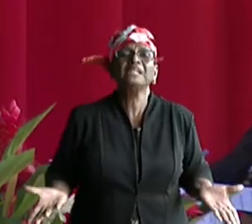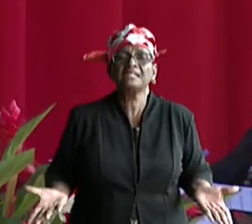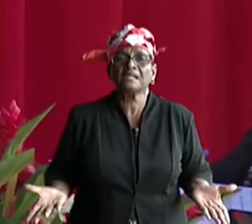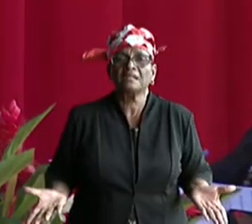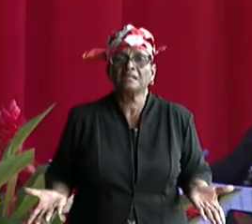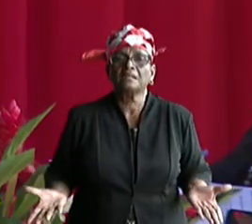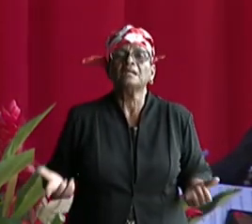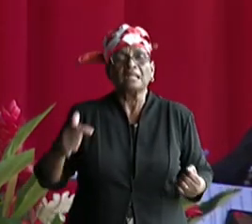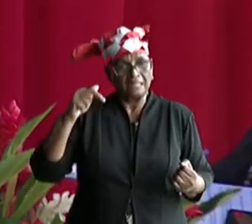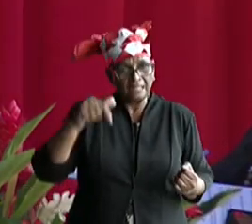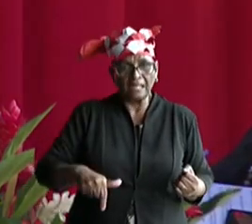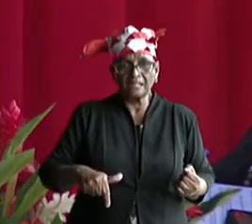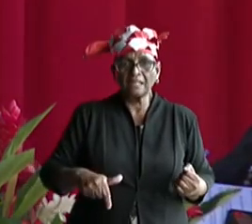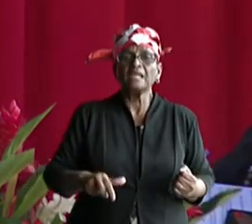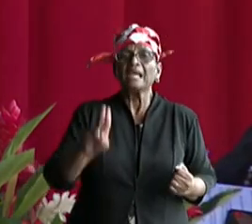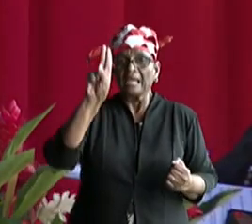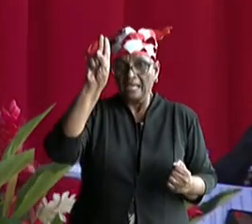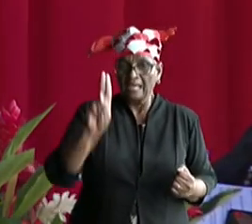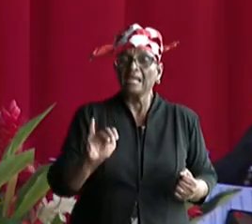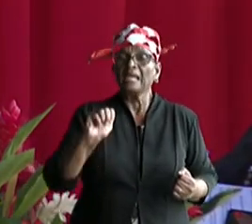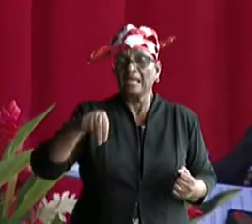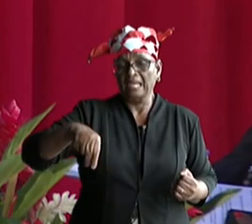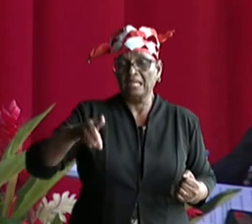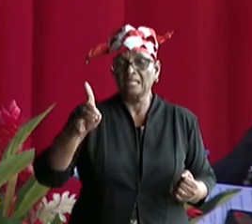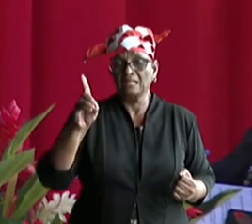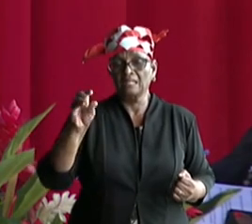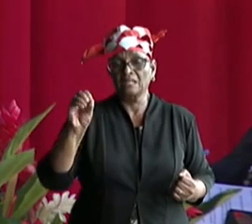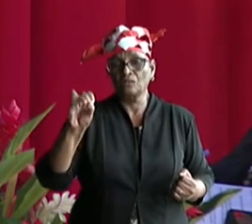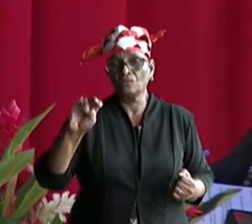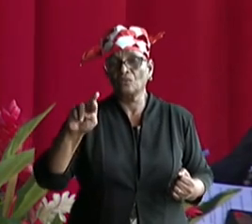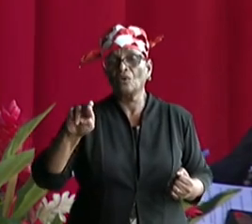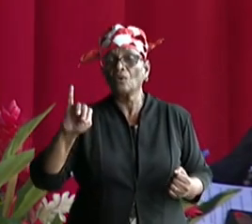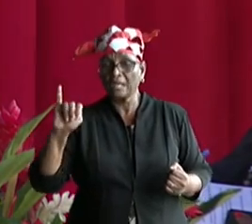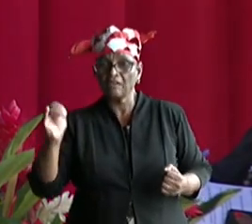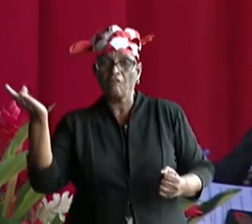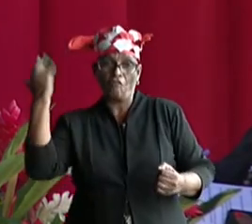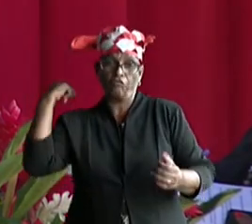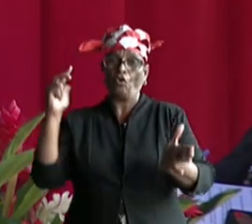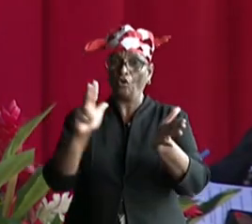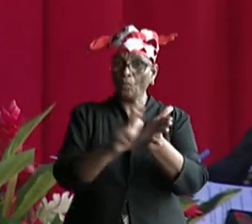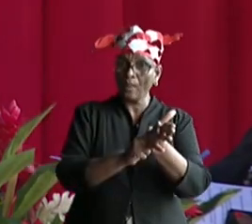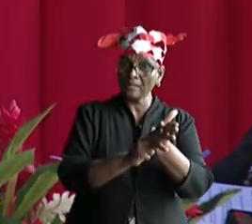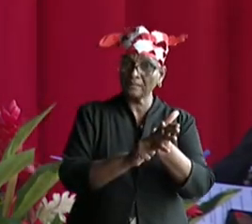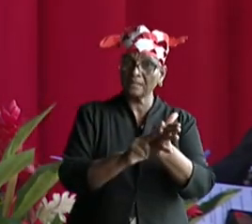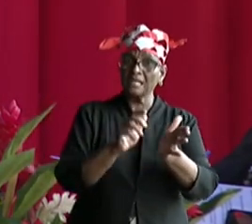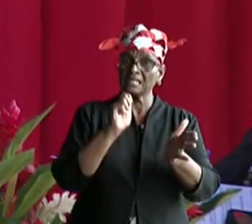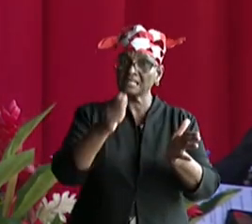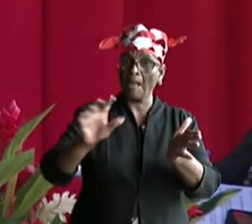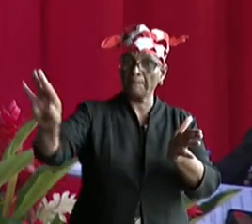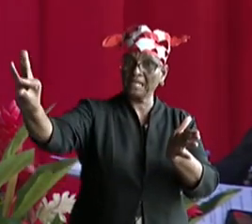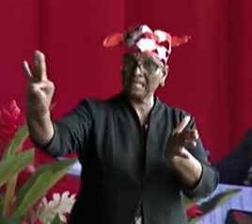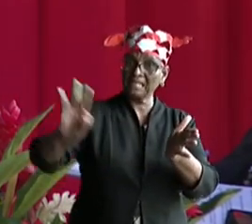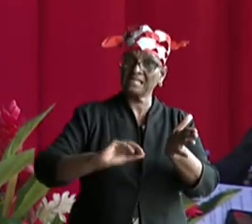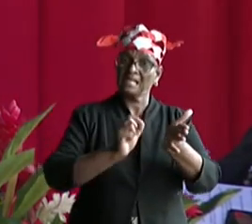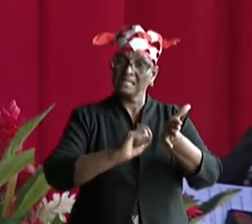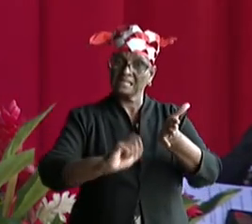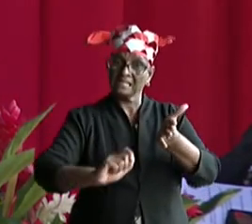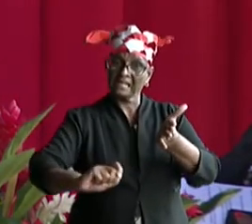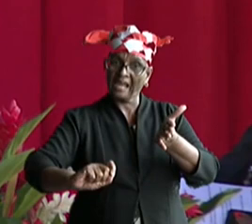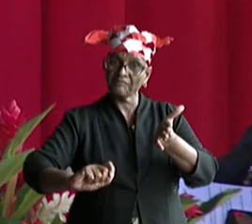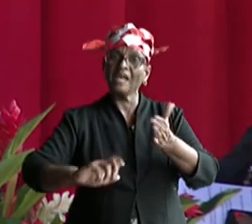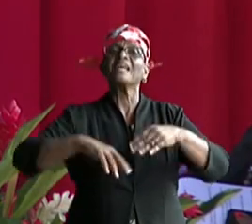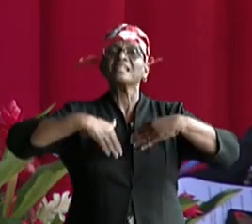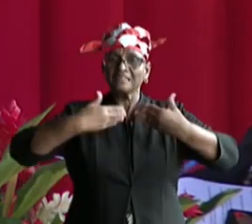stem van de heer Hendori met een meerderheid van één stem aangenomen in de Staten van Suriname. Ik